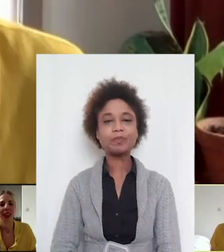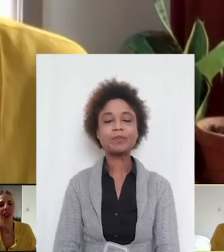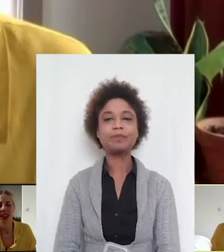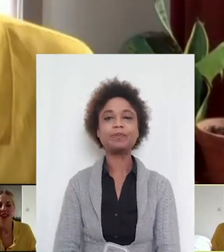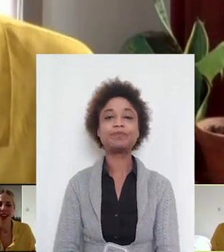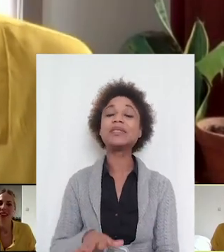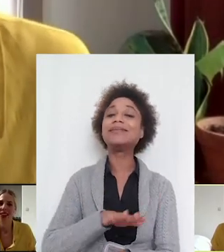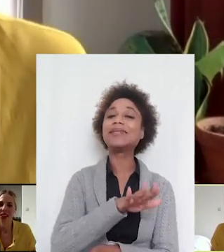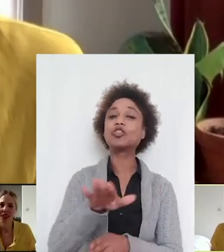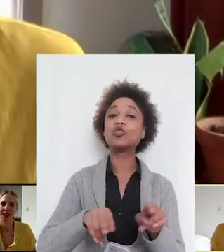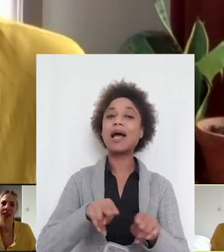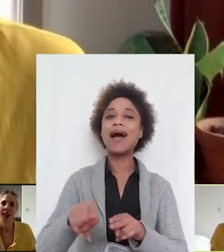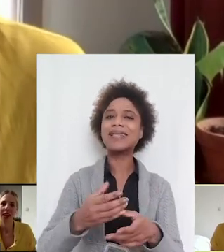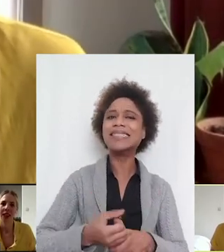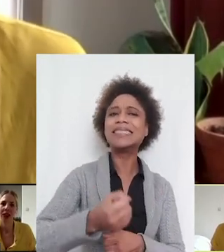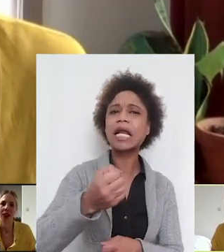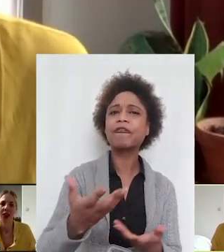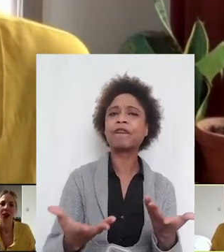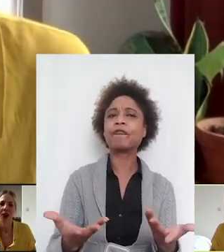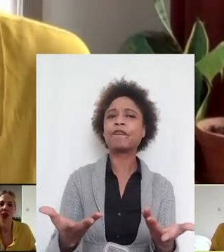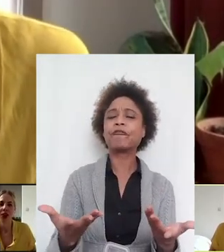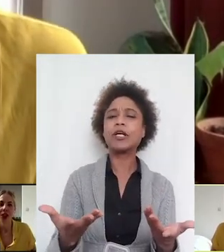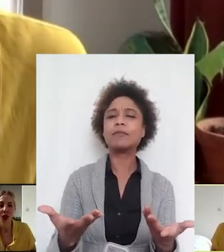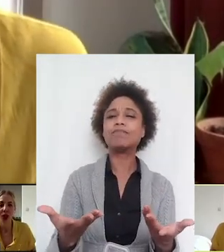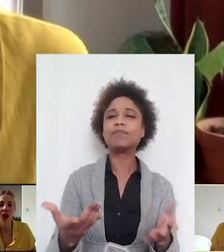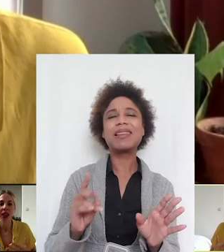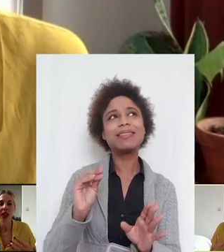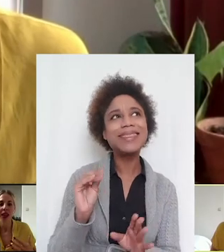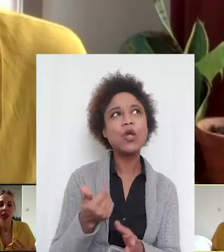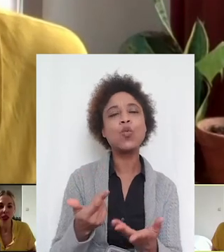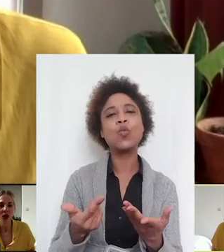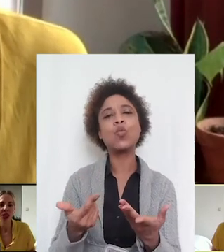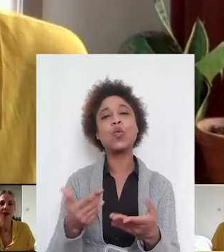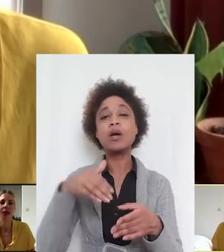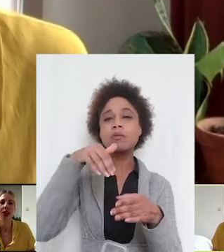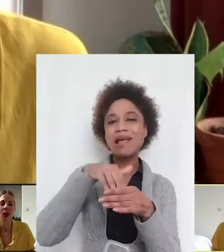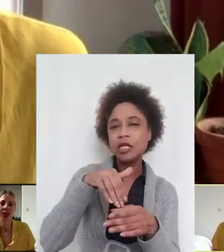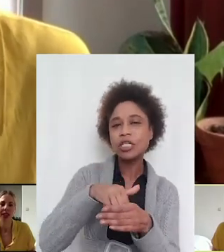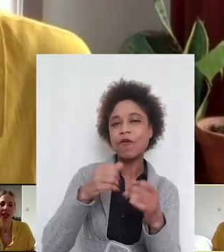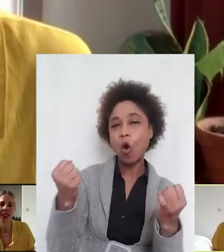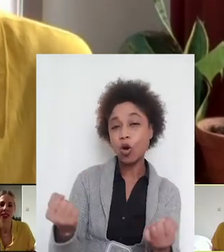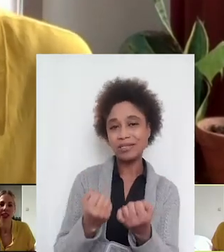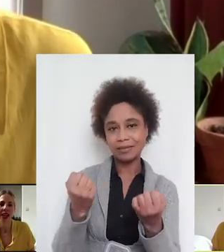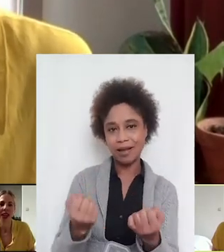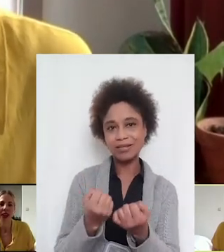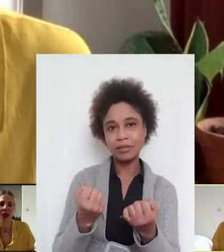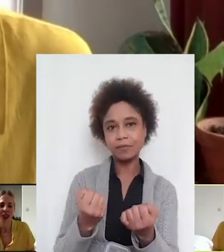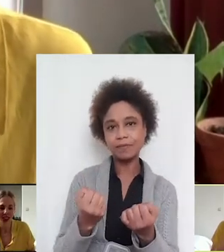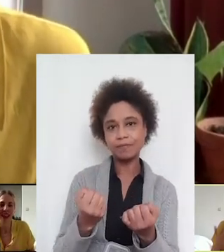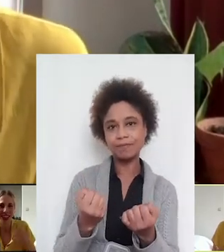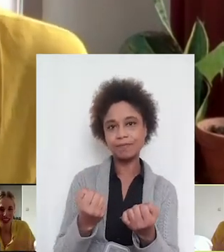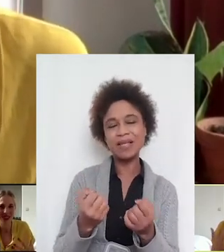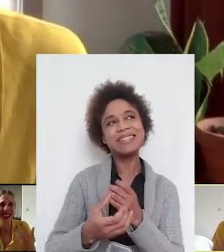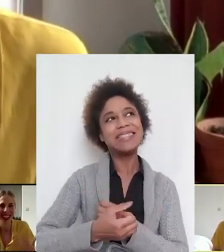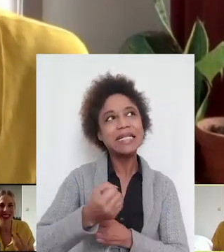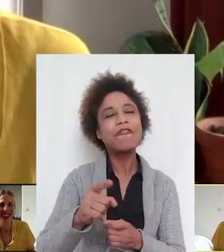Het Nationale Theater streeft ernaar een nieuwe inclusieve organisatie. Streeft